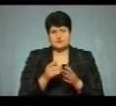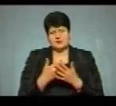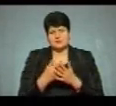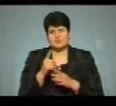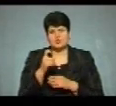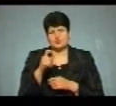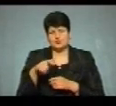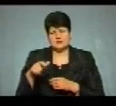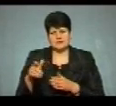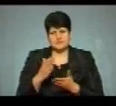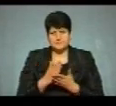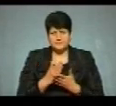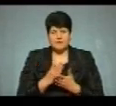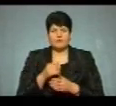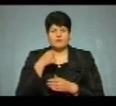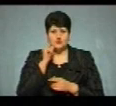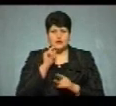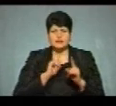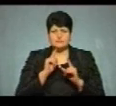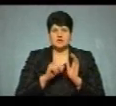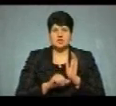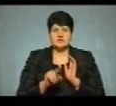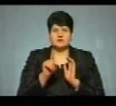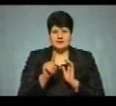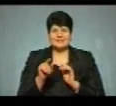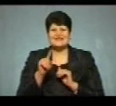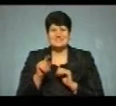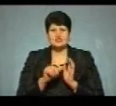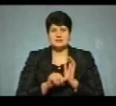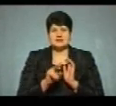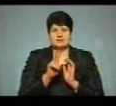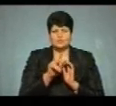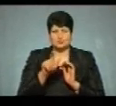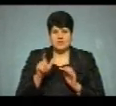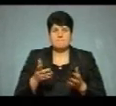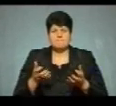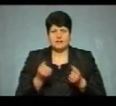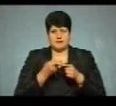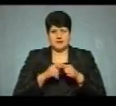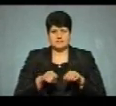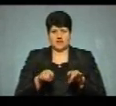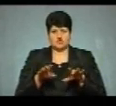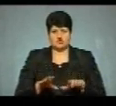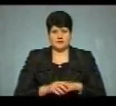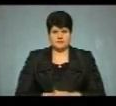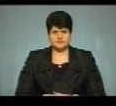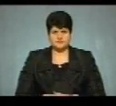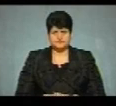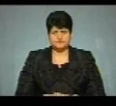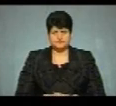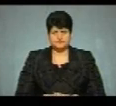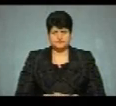100 осіб. Вчора на зборах 61 із 62 присутніх парафіян підтримали це рішення.